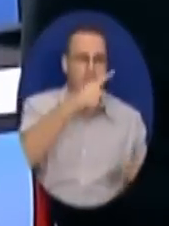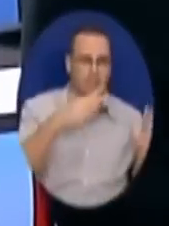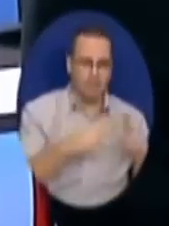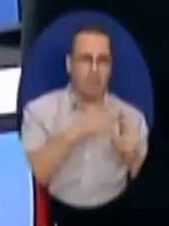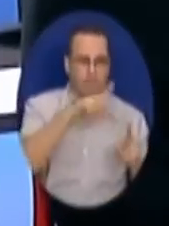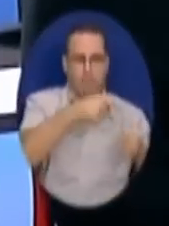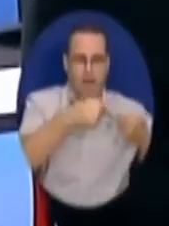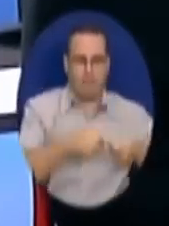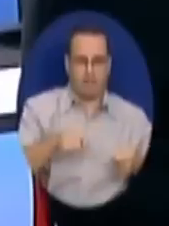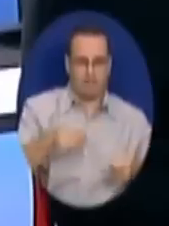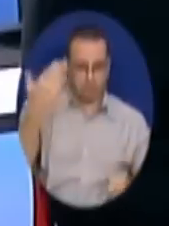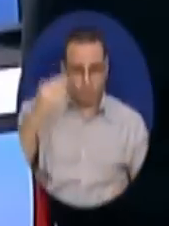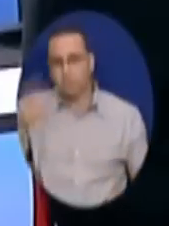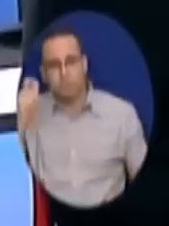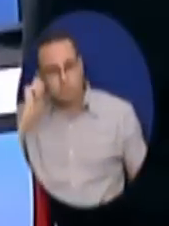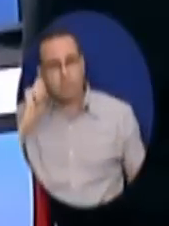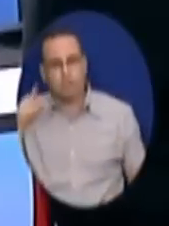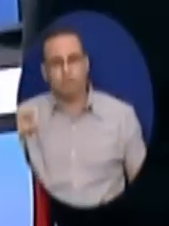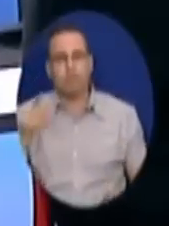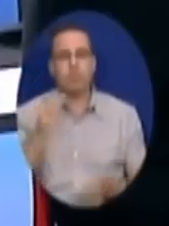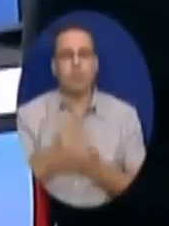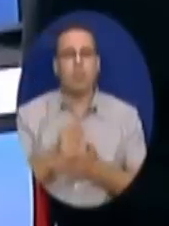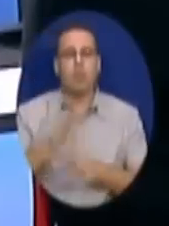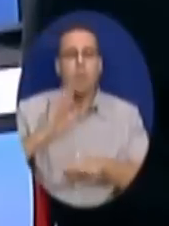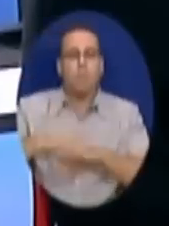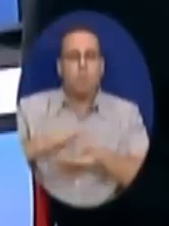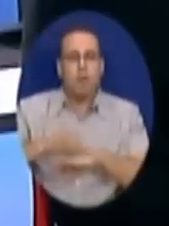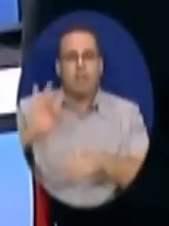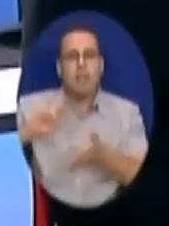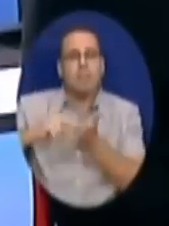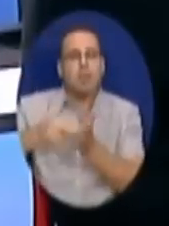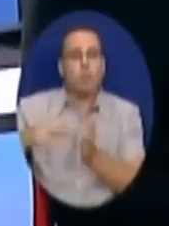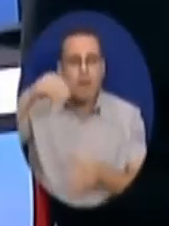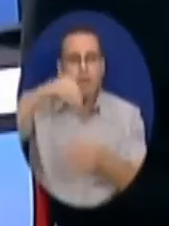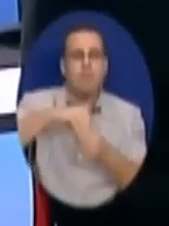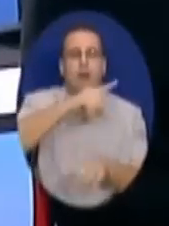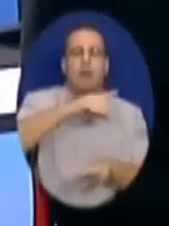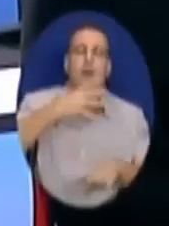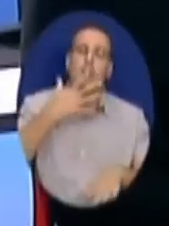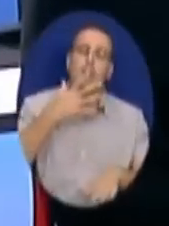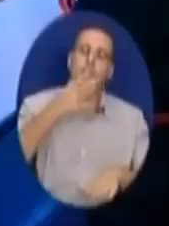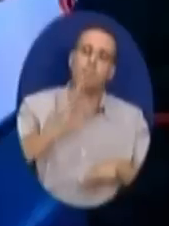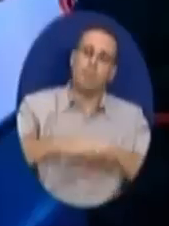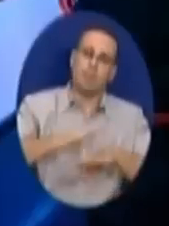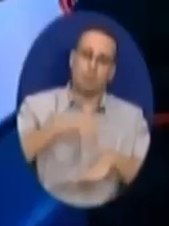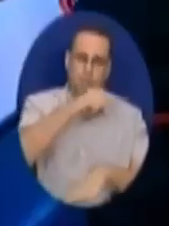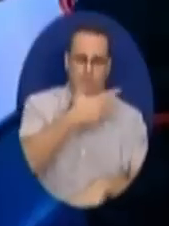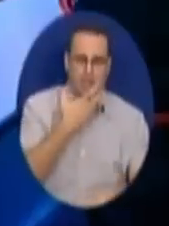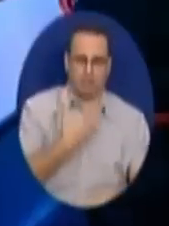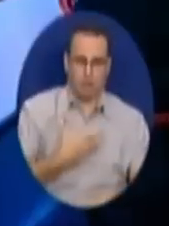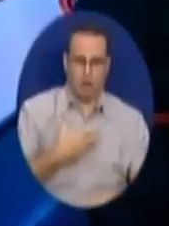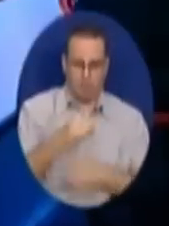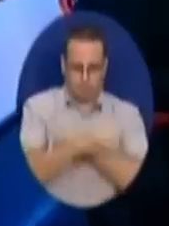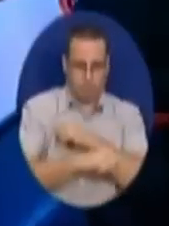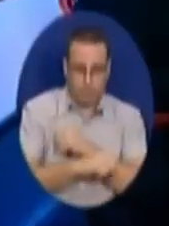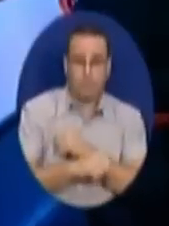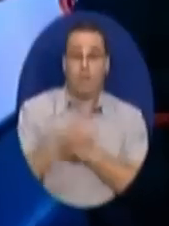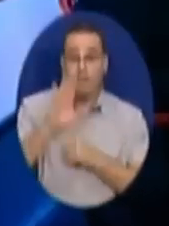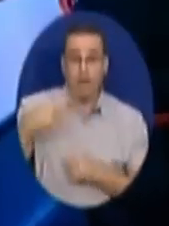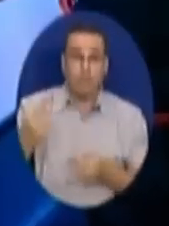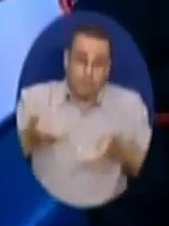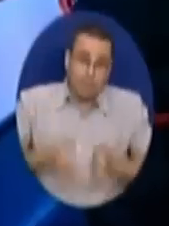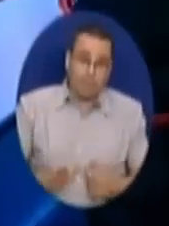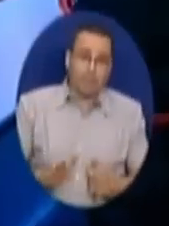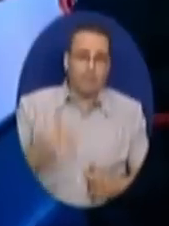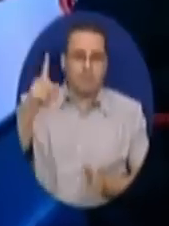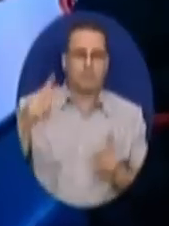פיינברג מומחית למדיניות אירופית המכון למחקרי ביטחון לאומי לאן תלך צרפת שקידש